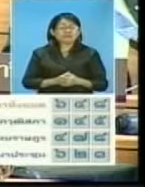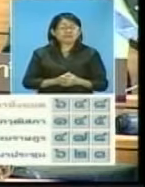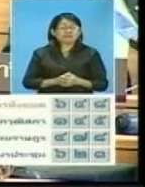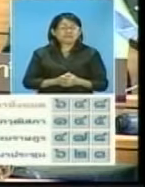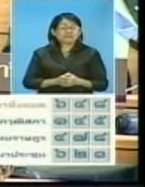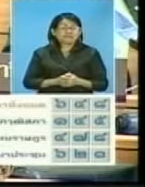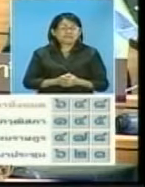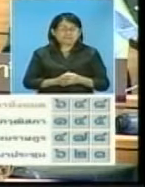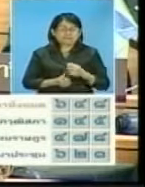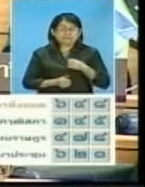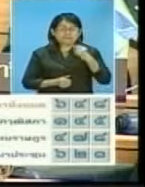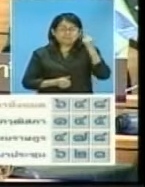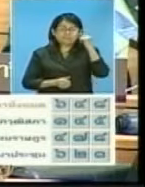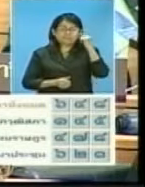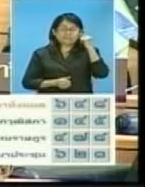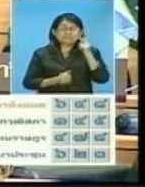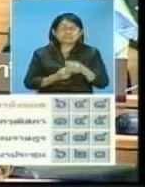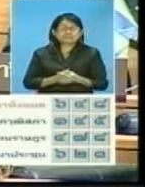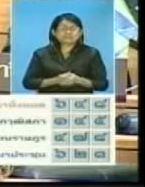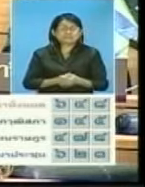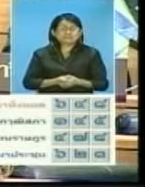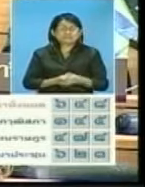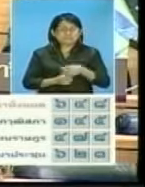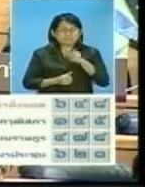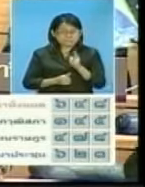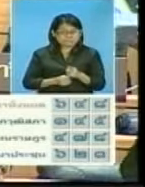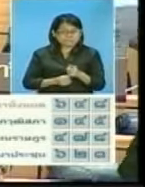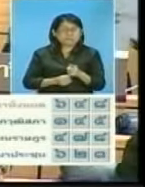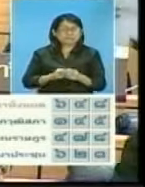ซึ่งผมเห็นว่า